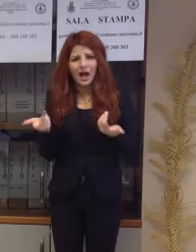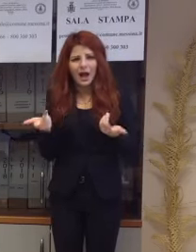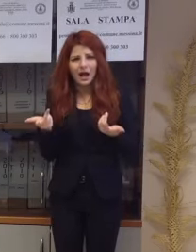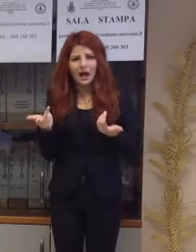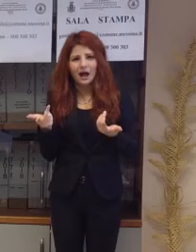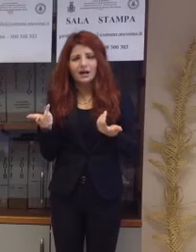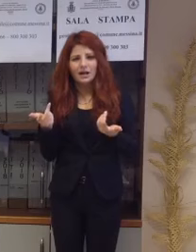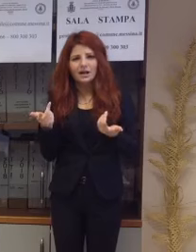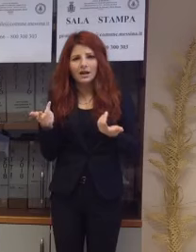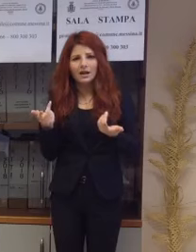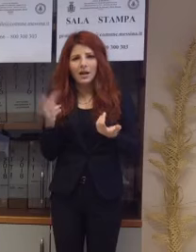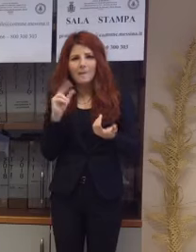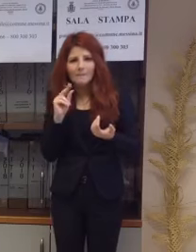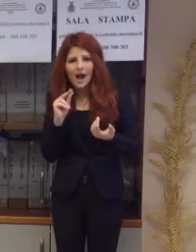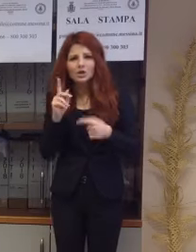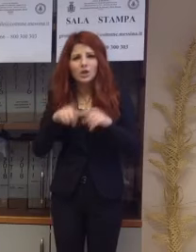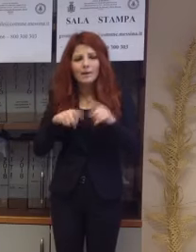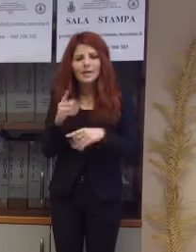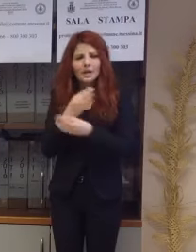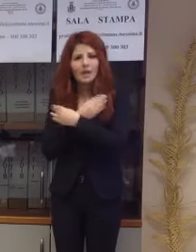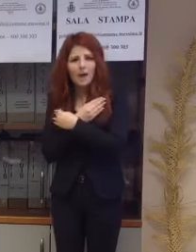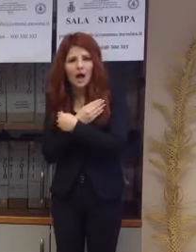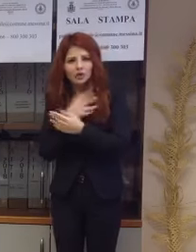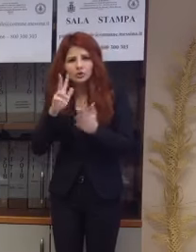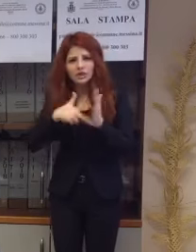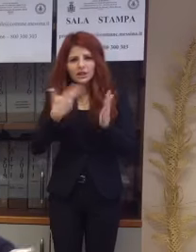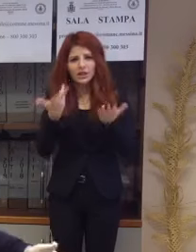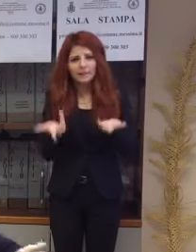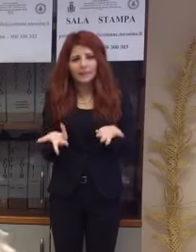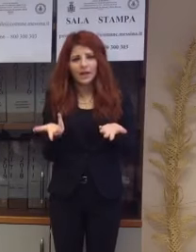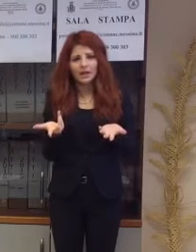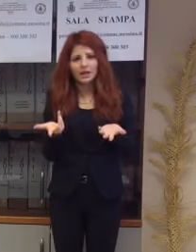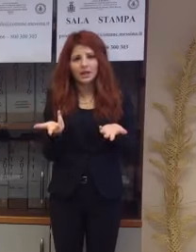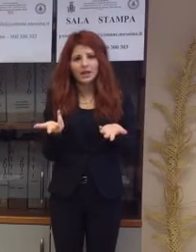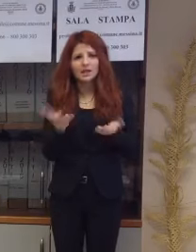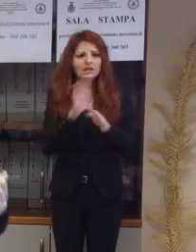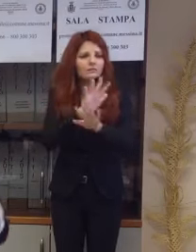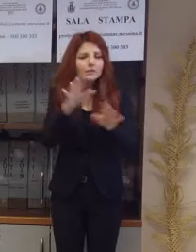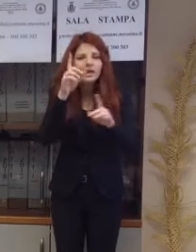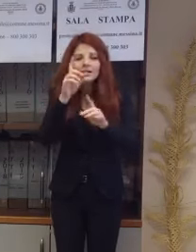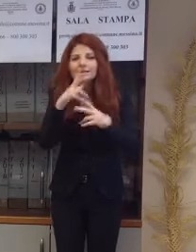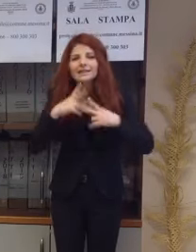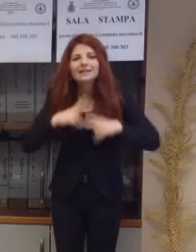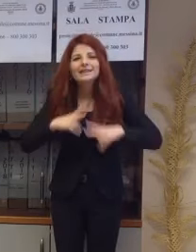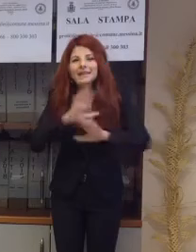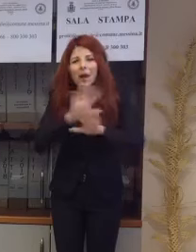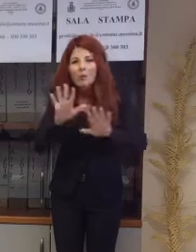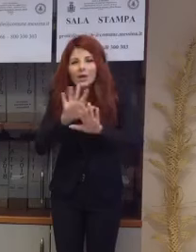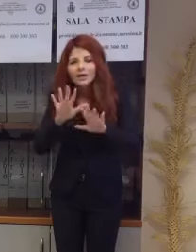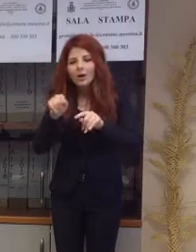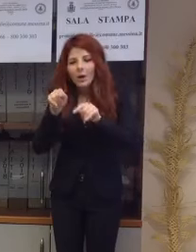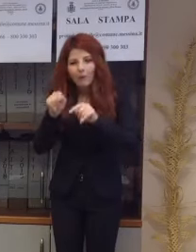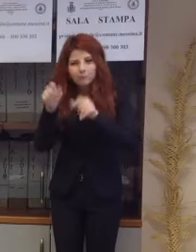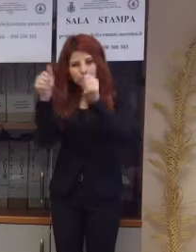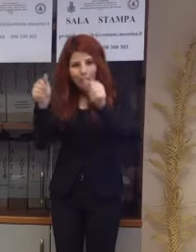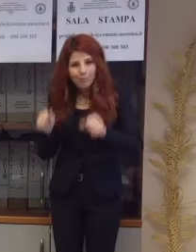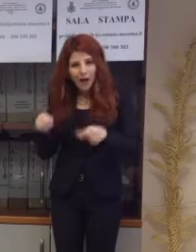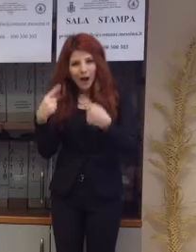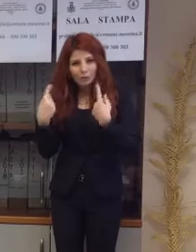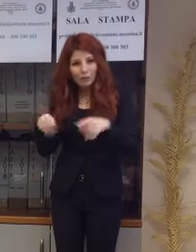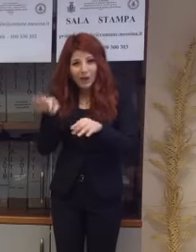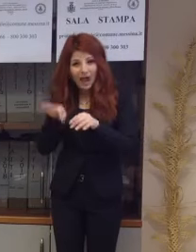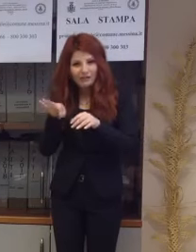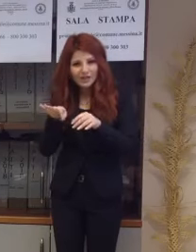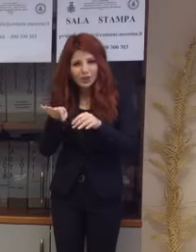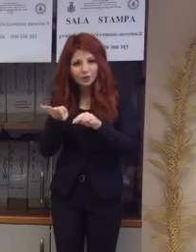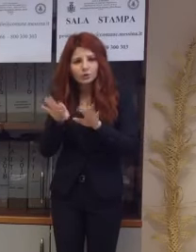da questo punto di vista, non vi preoccupate, per quella c'è tempo, perché le azioni esecutive sono sospese. I proprietari lo sanno che noi abbiamo questa